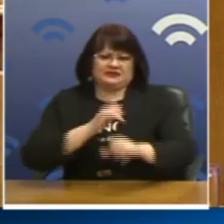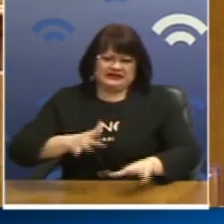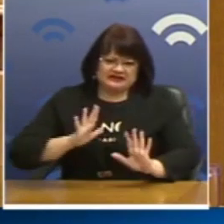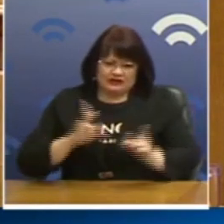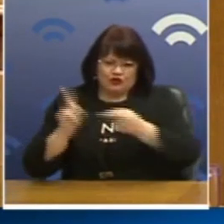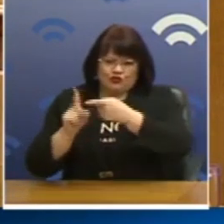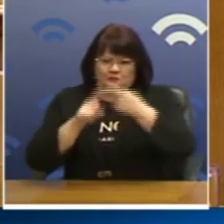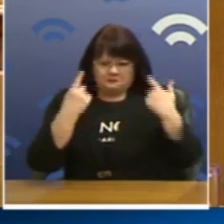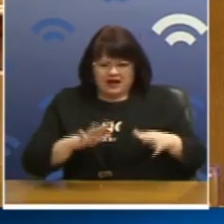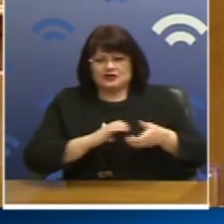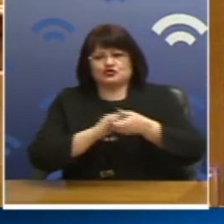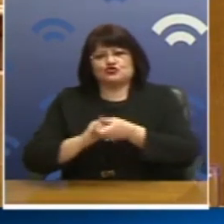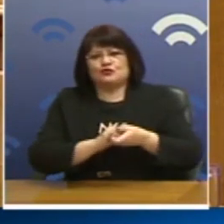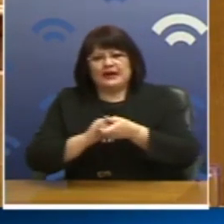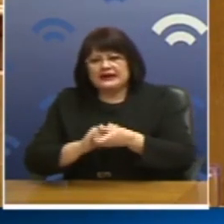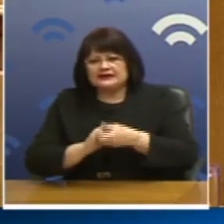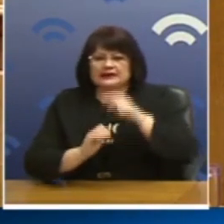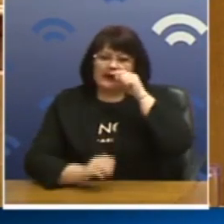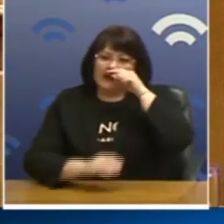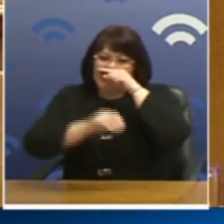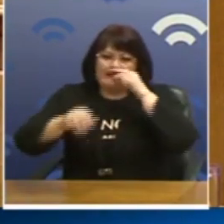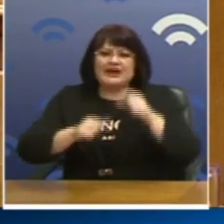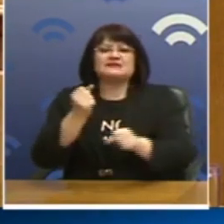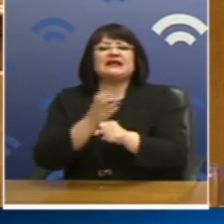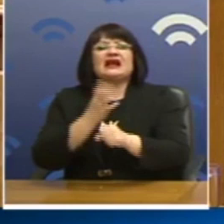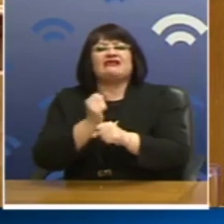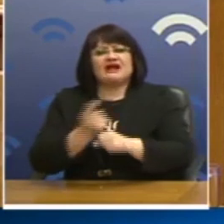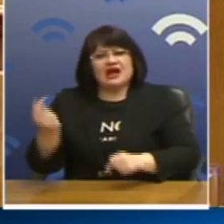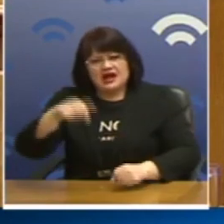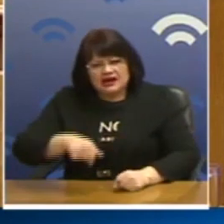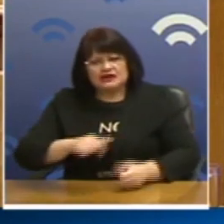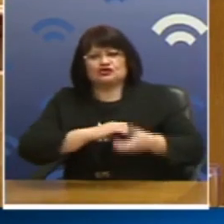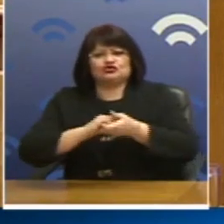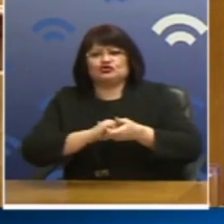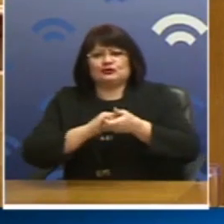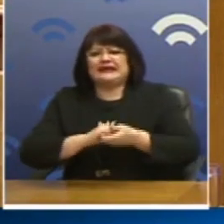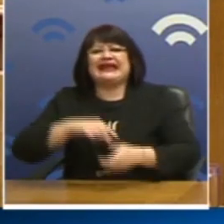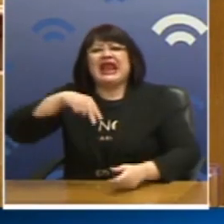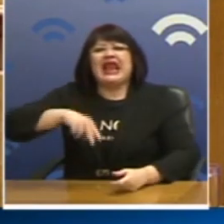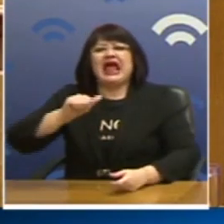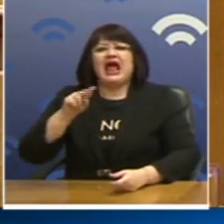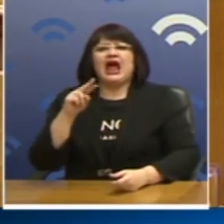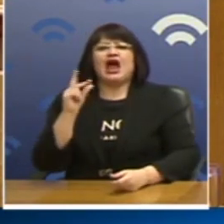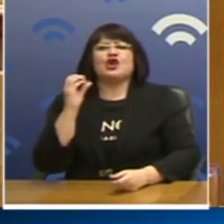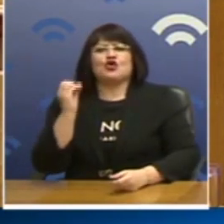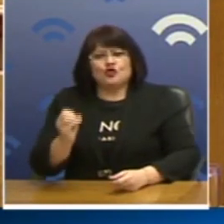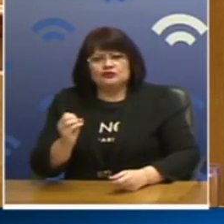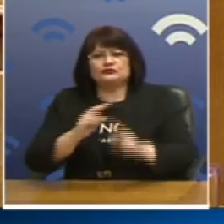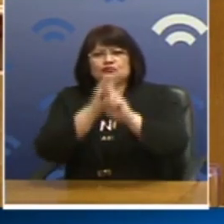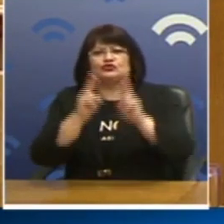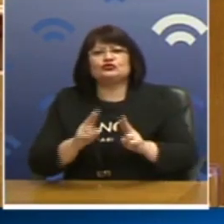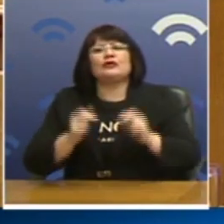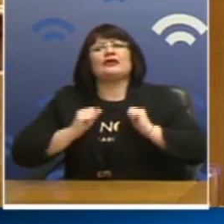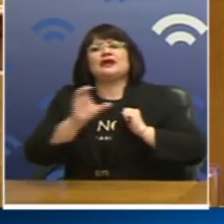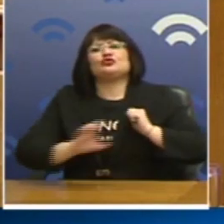σωματεία από τα λοιπάσματα Καβάλας που είναι εδώ, τα σωματεία της ΛΑΡΚΟ, την Ομοσπονδία Επισιτισμού Τουρισμού,